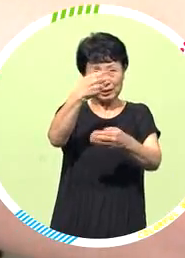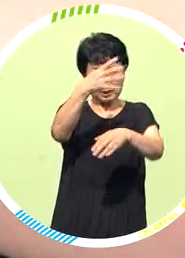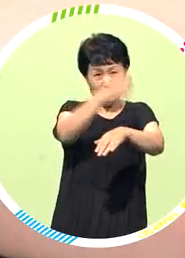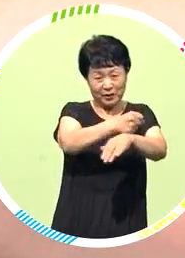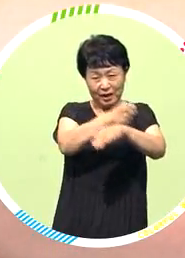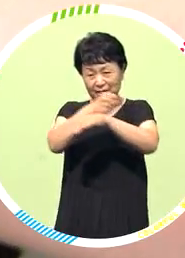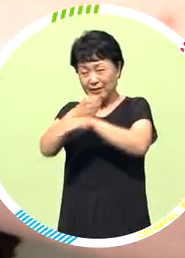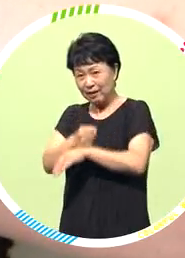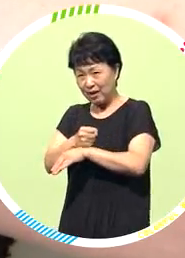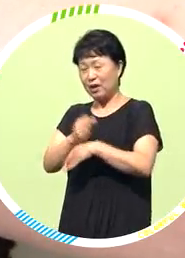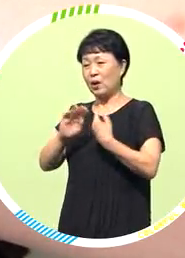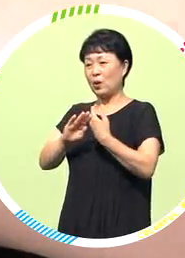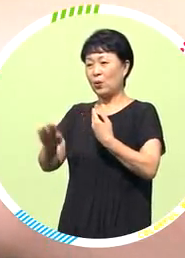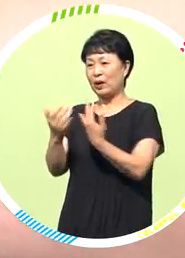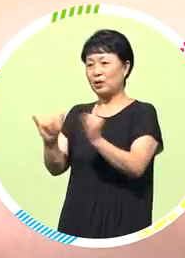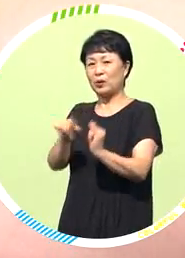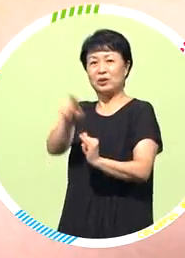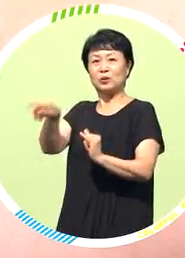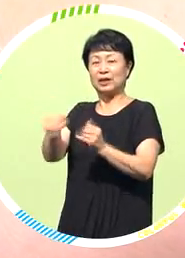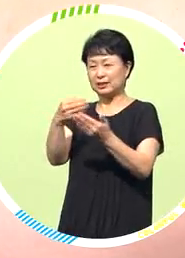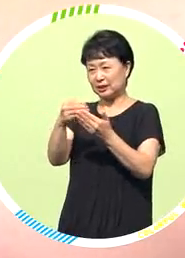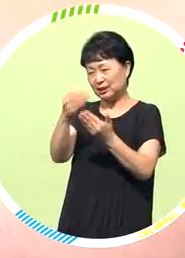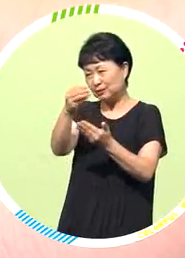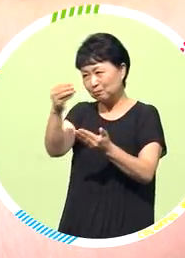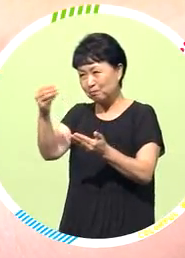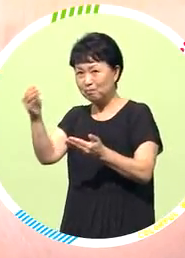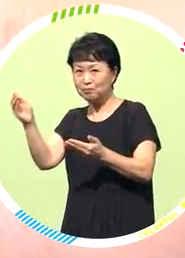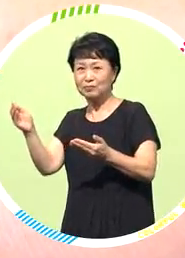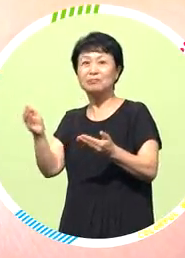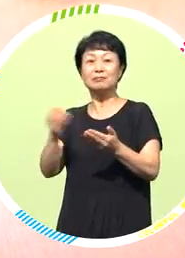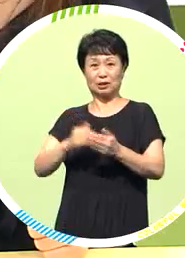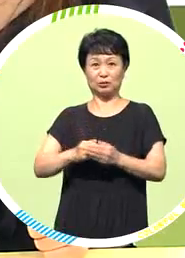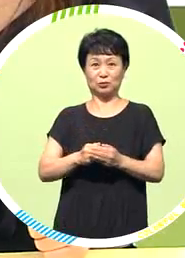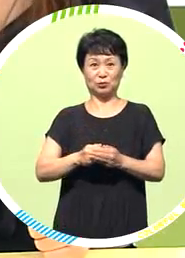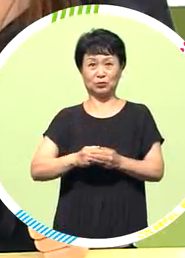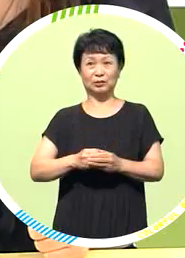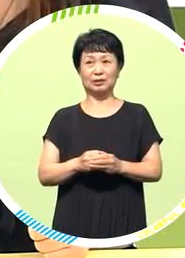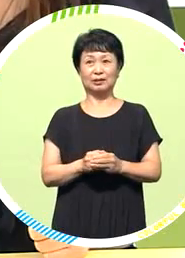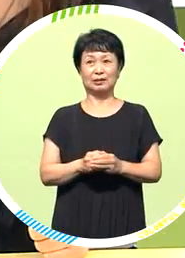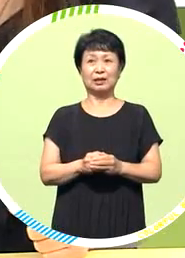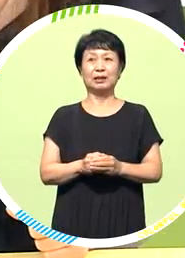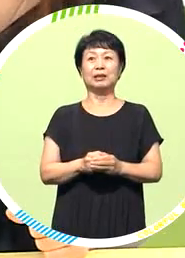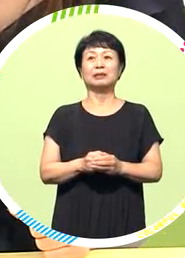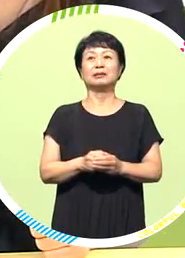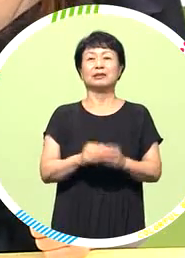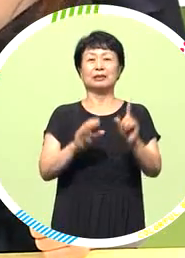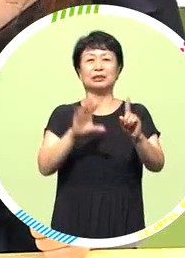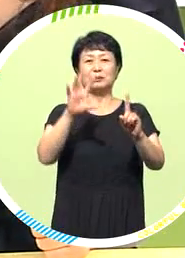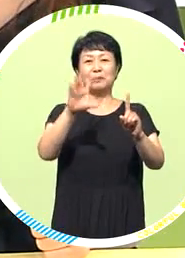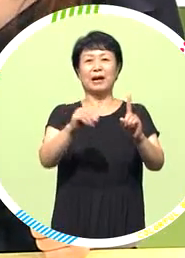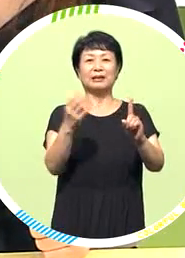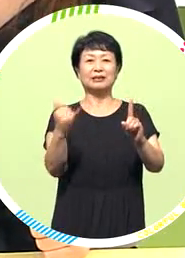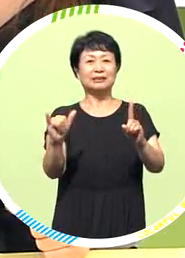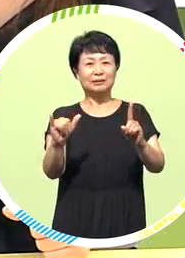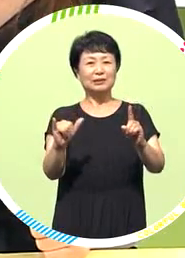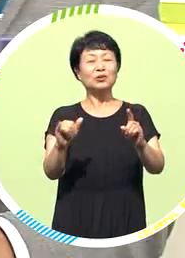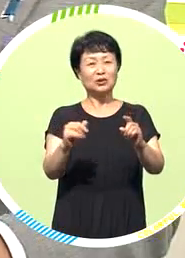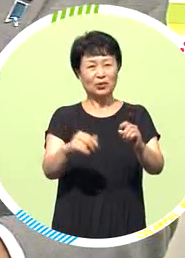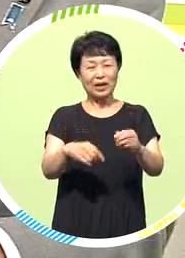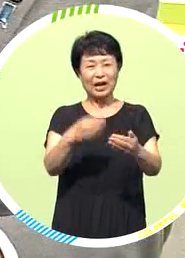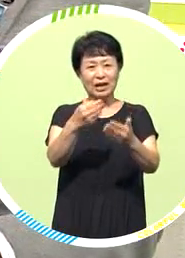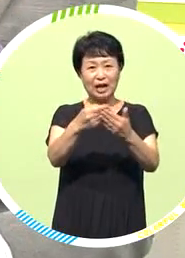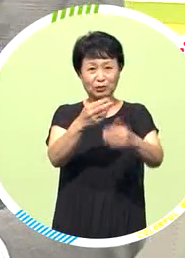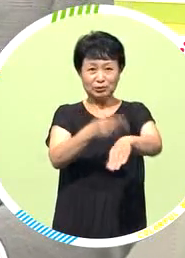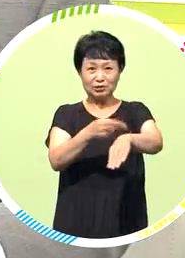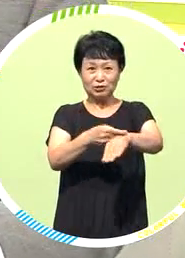万人いればどの会場でもみんなができるだろうっていうことで、なので1万人こういうふうにね、私みたいに 1万人書